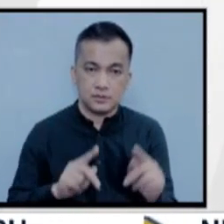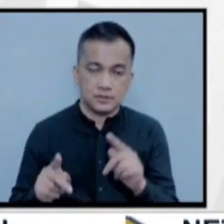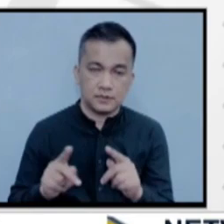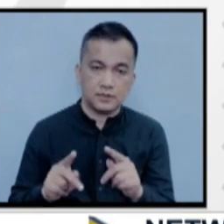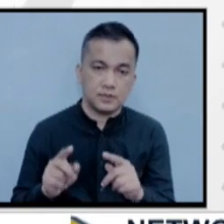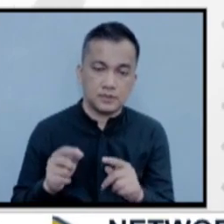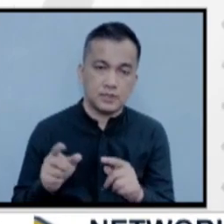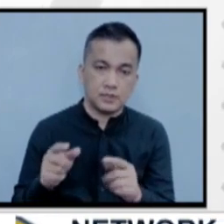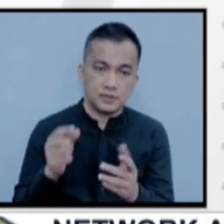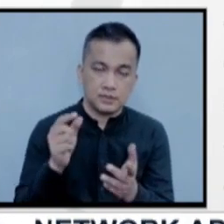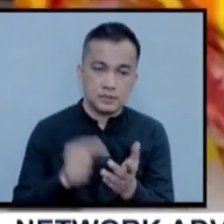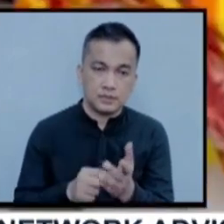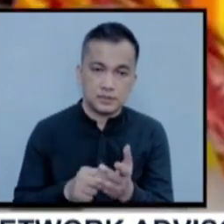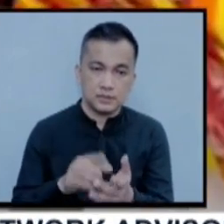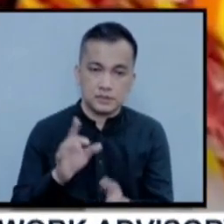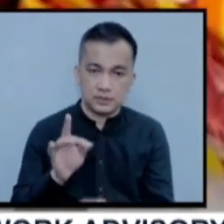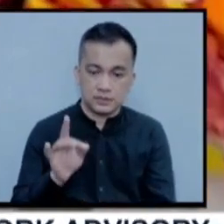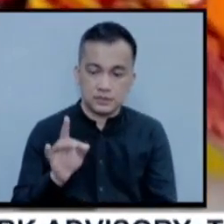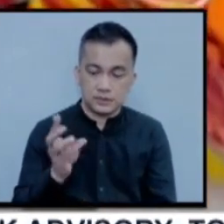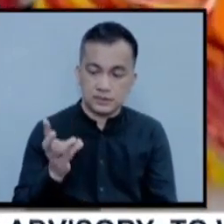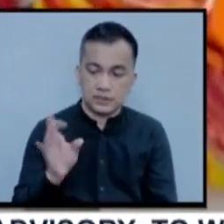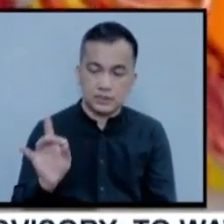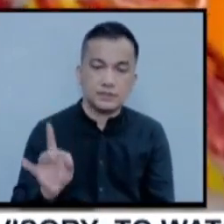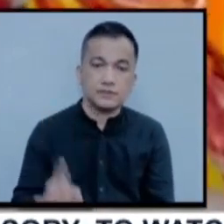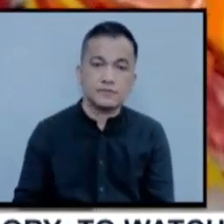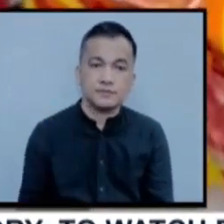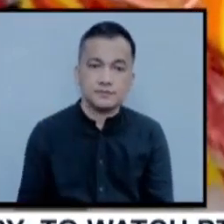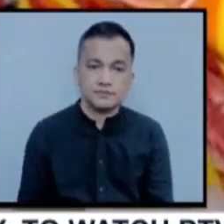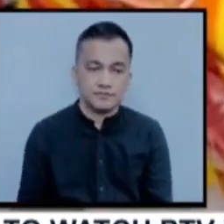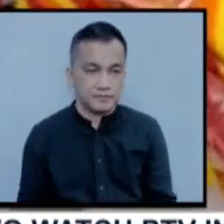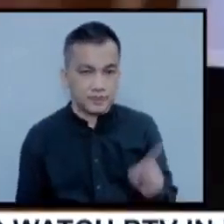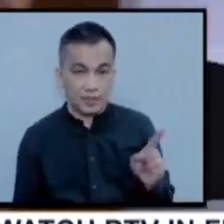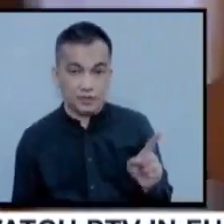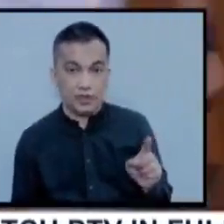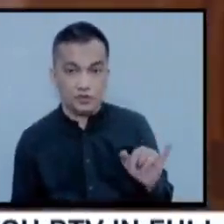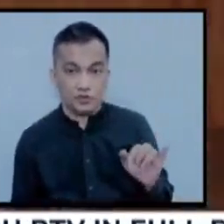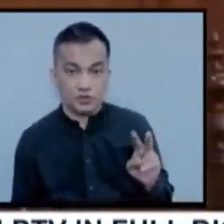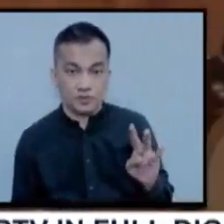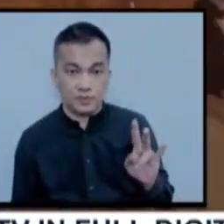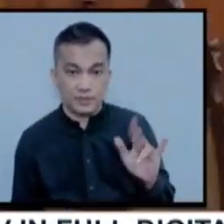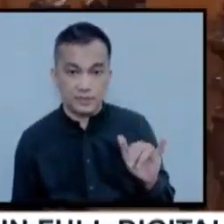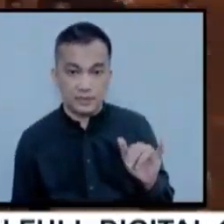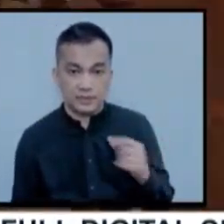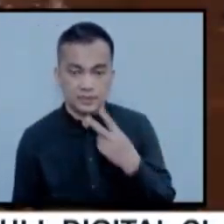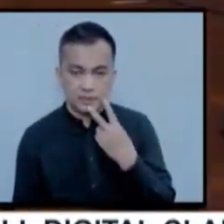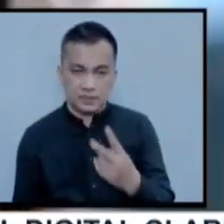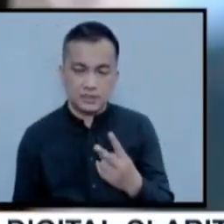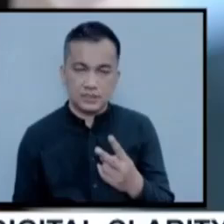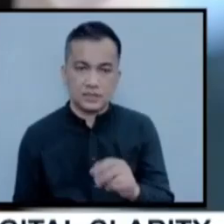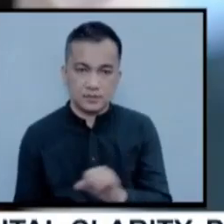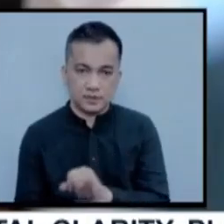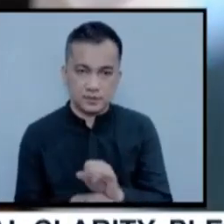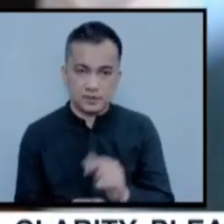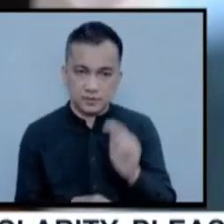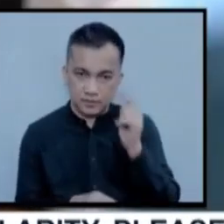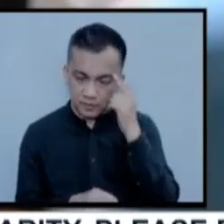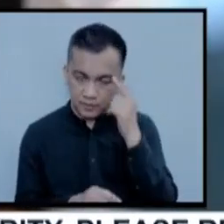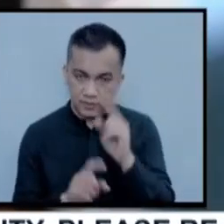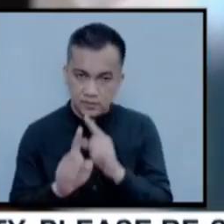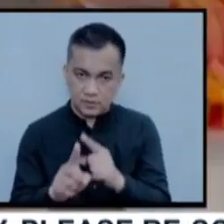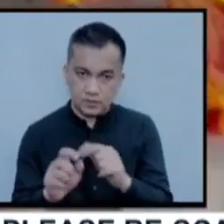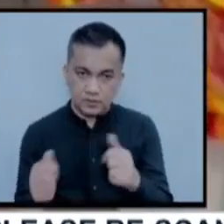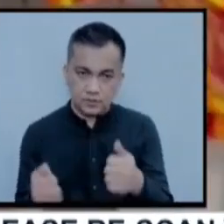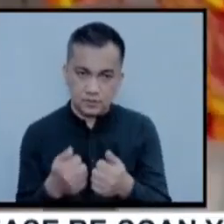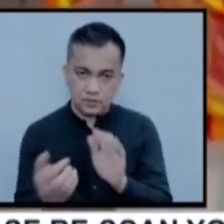naitala sa 68% para kay Jovi kita niya ang pagsisikap ng kasalukuyang administrasyon na tugunan namang hamong kinahaharap